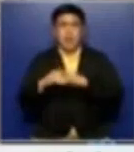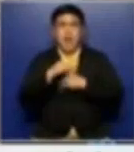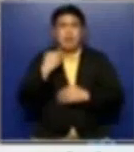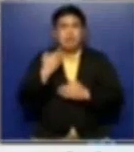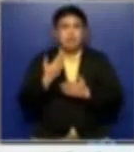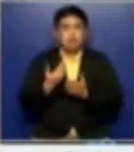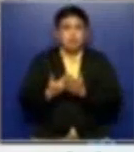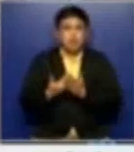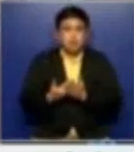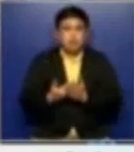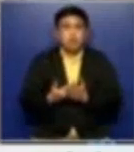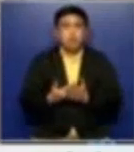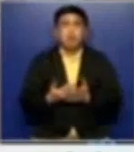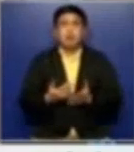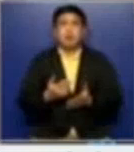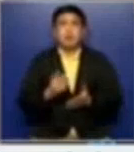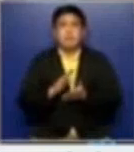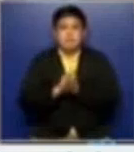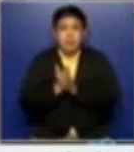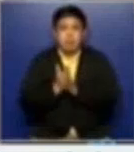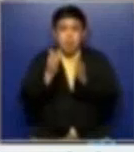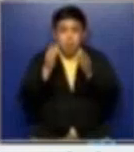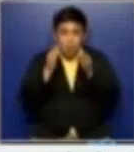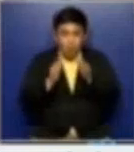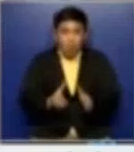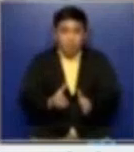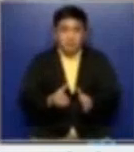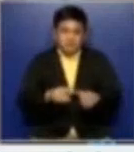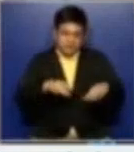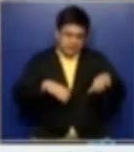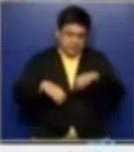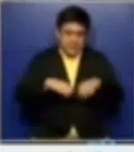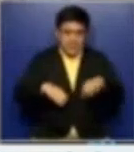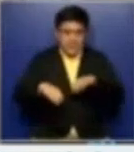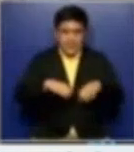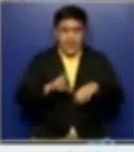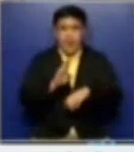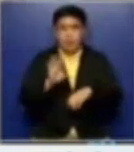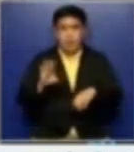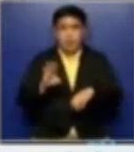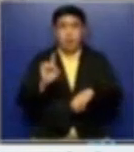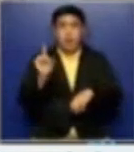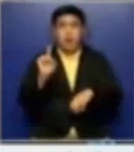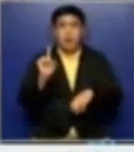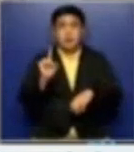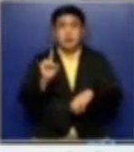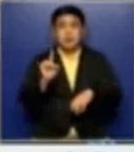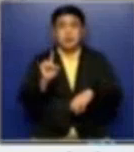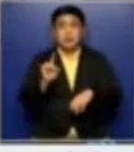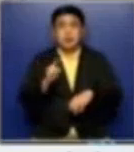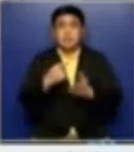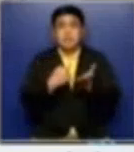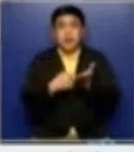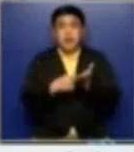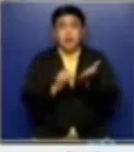ยังไงรู้ไหมครับเขาต้องปรับคนปรับบริหารใหม่เขาใช้ระบบอะไรรู้ไหมครับใช้ระบบประกันคุ